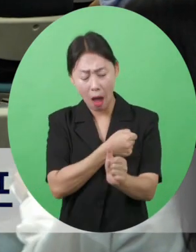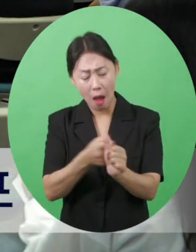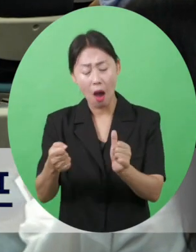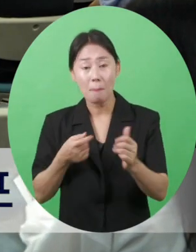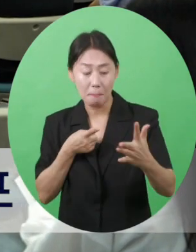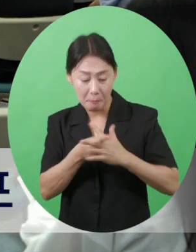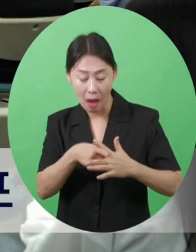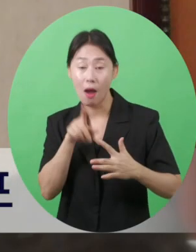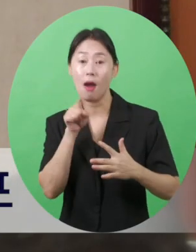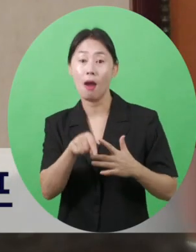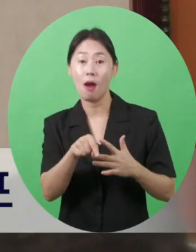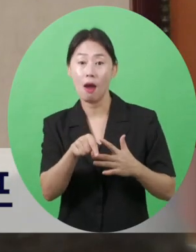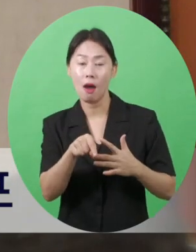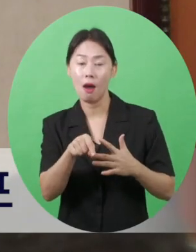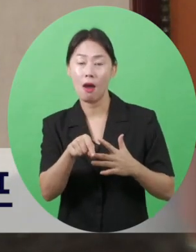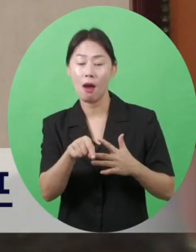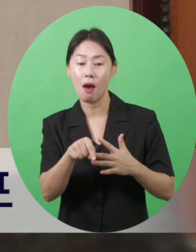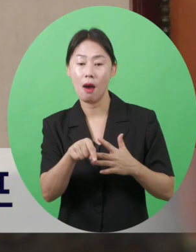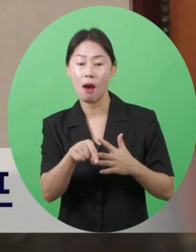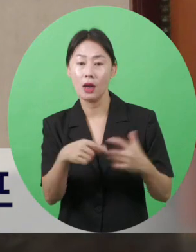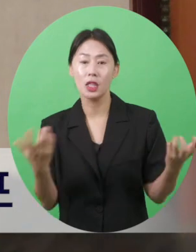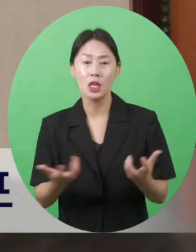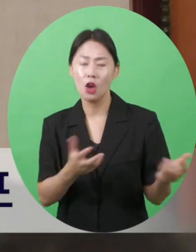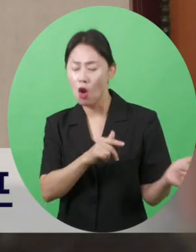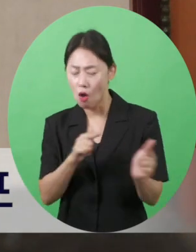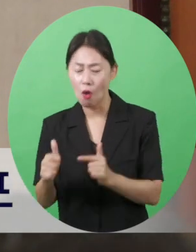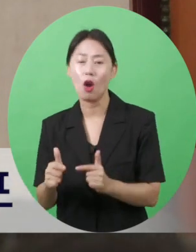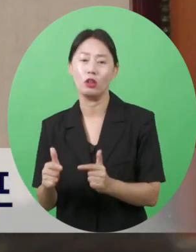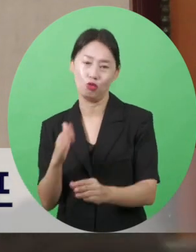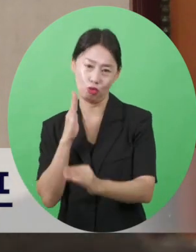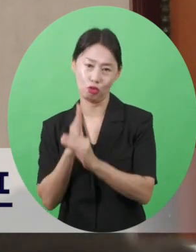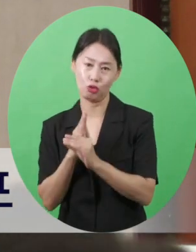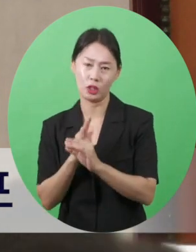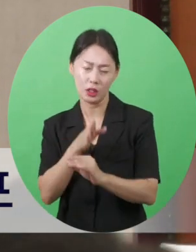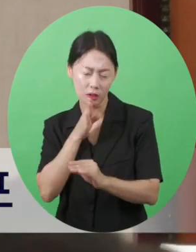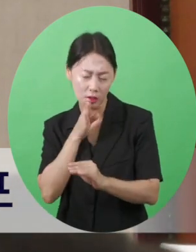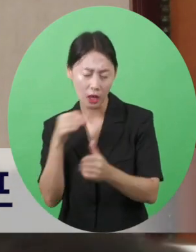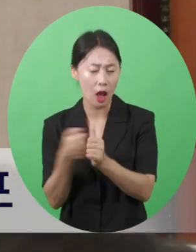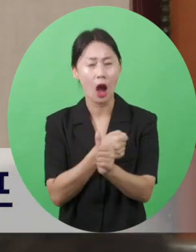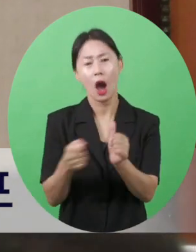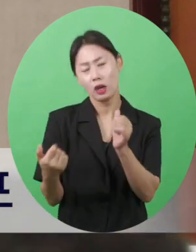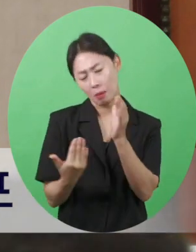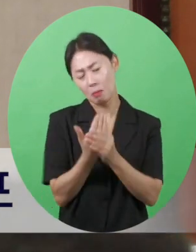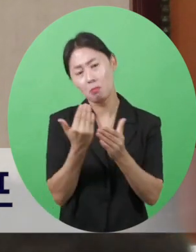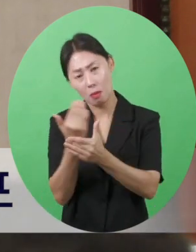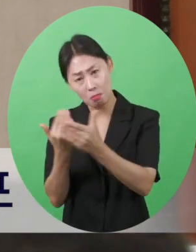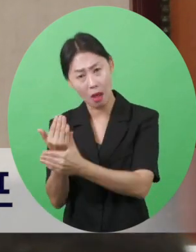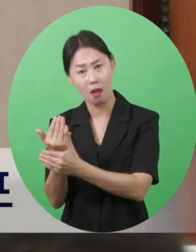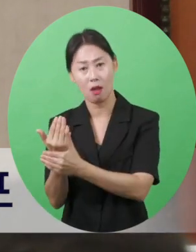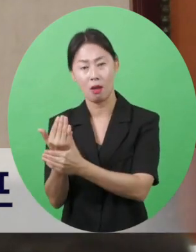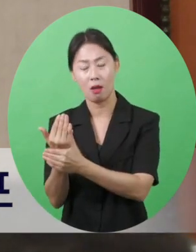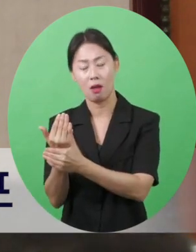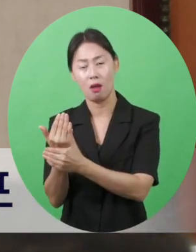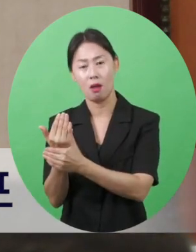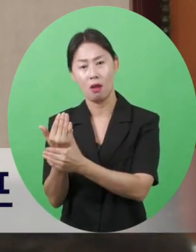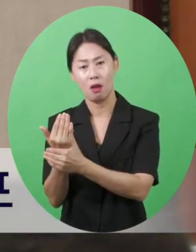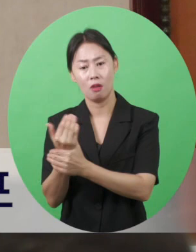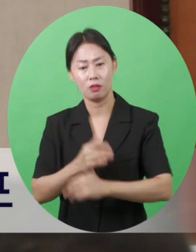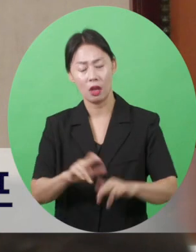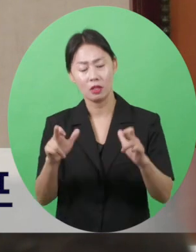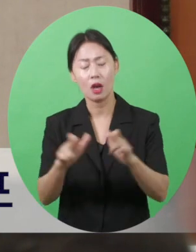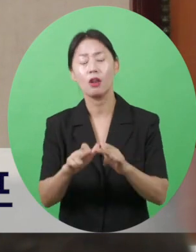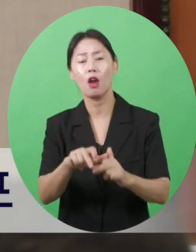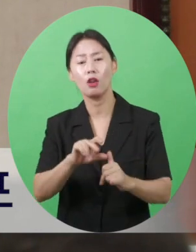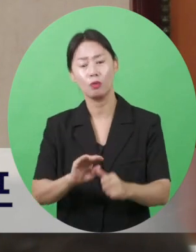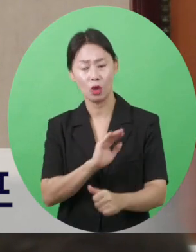정부 종합계획이 옹호기관에서 일들을 여러 가지 하고 있고 또 실제 학대 상황들이 많이 발생을 하는 상황에서 옹호기관을